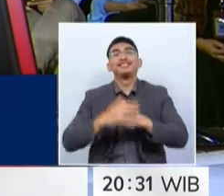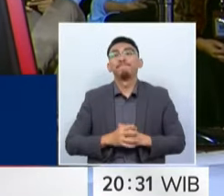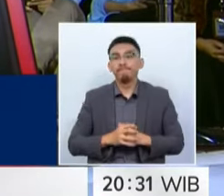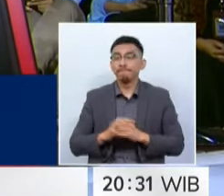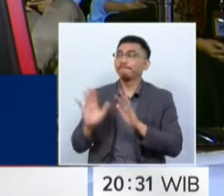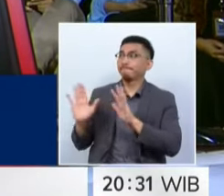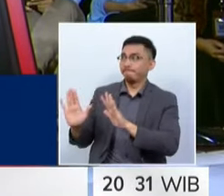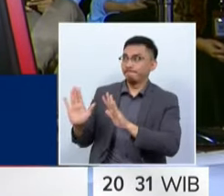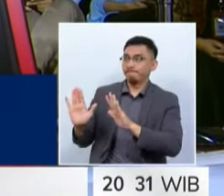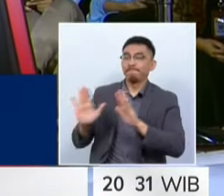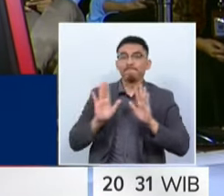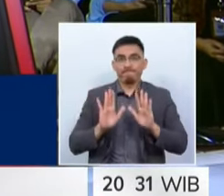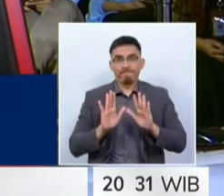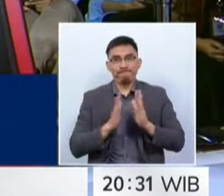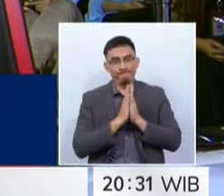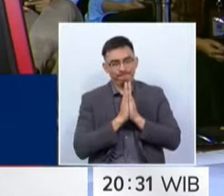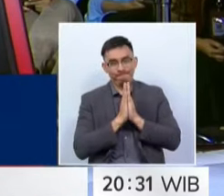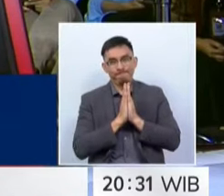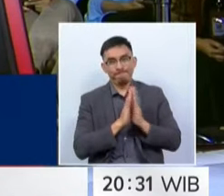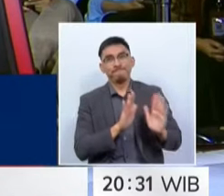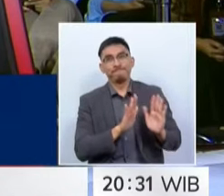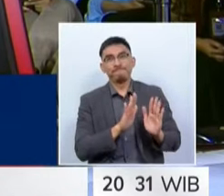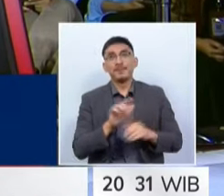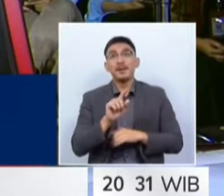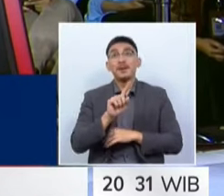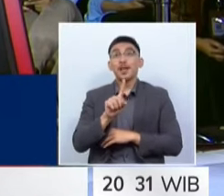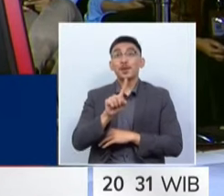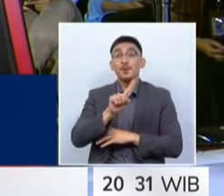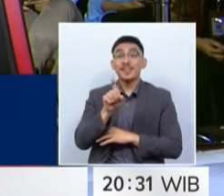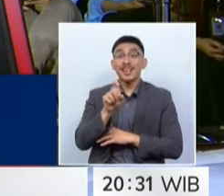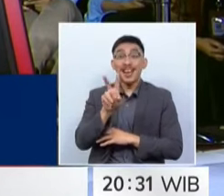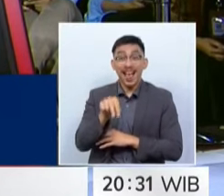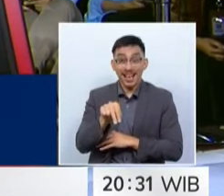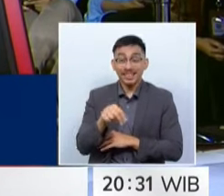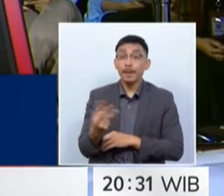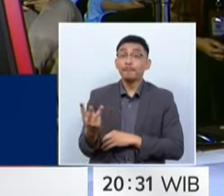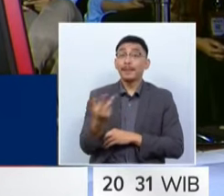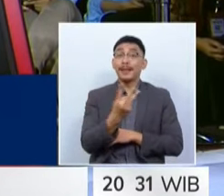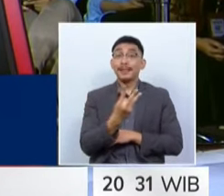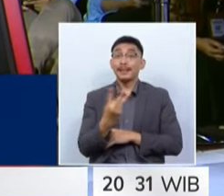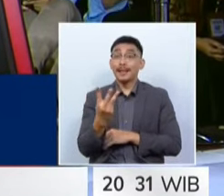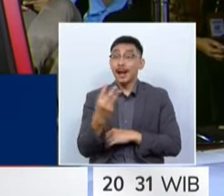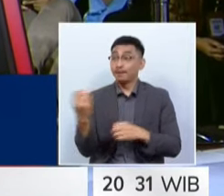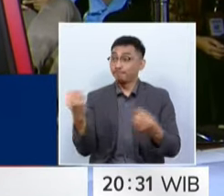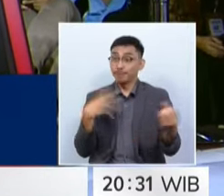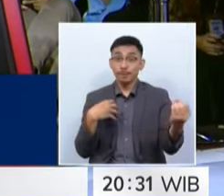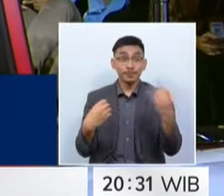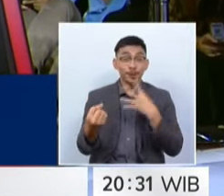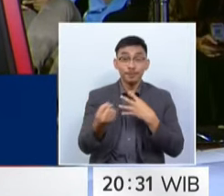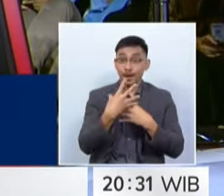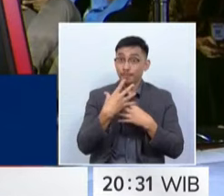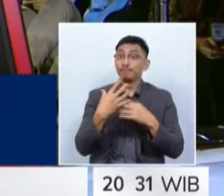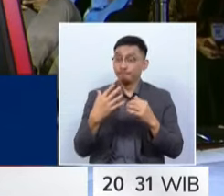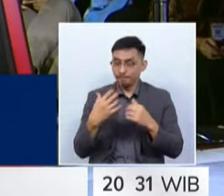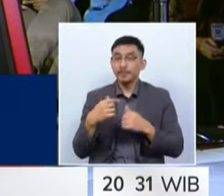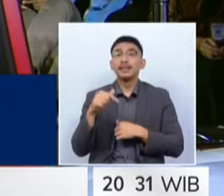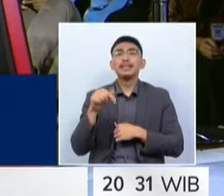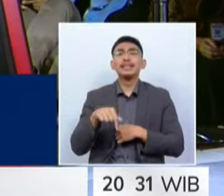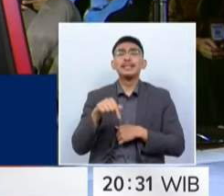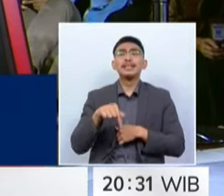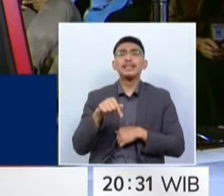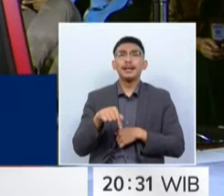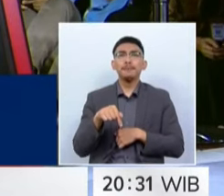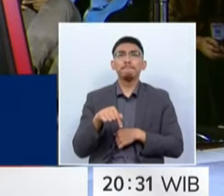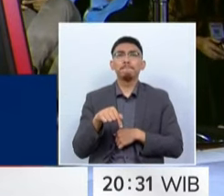Tenang masih ada satu pertanyaan lagi yang harus dijawab oleh ketiganya pada sesi ini pada segmen ini